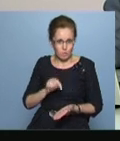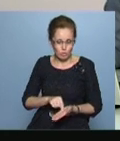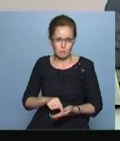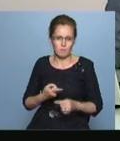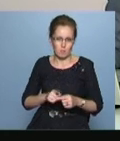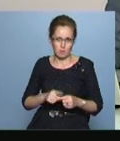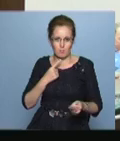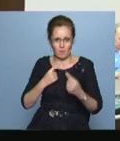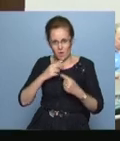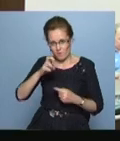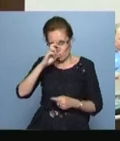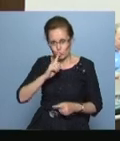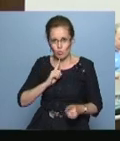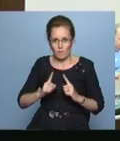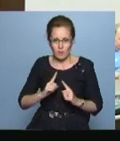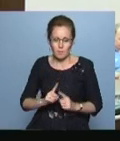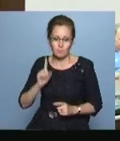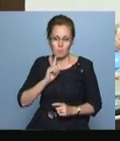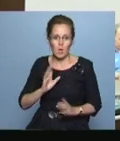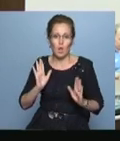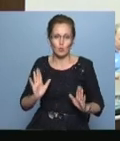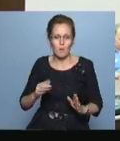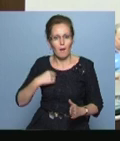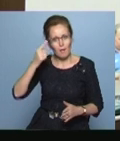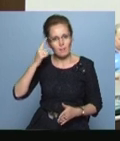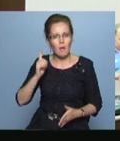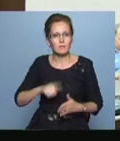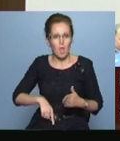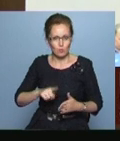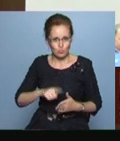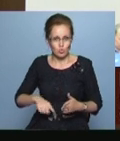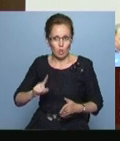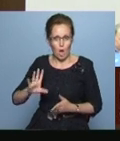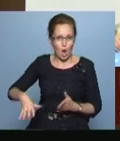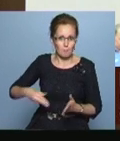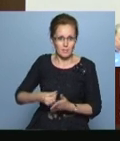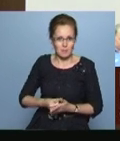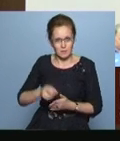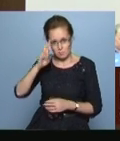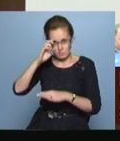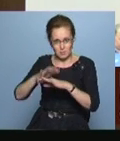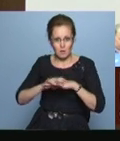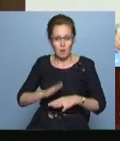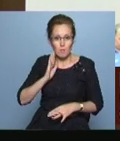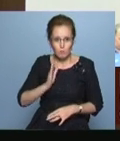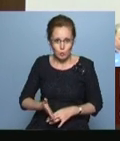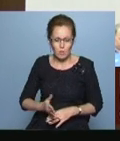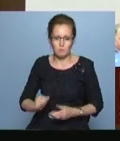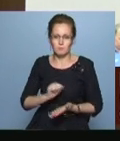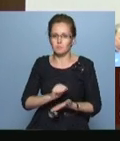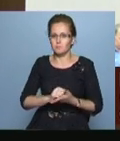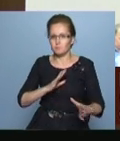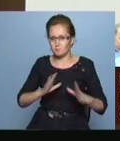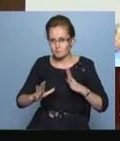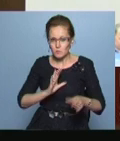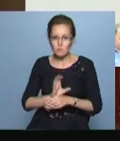Удмуртии. Пока мы только питаем надежду, то, что эта компенсация у нас будет. Документы все подготовлены, отправлены в Минсельхоз